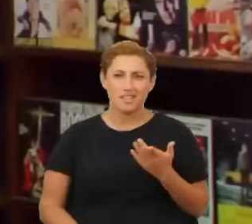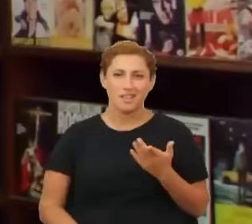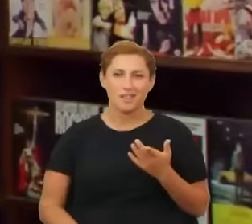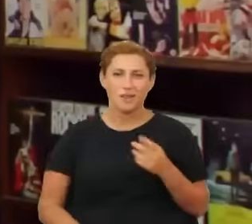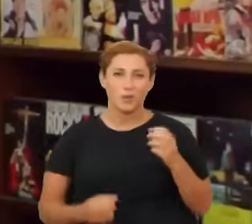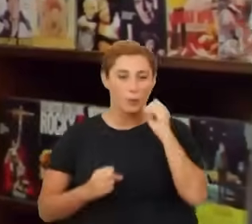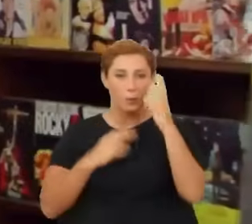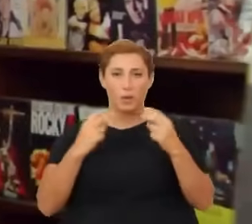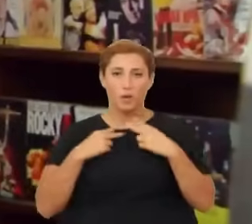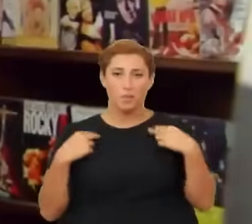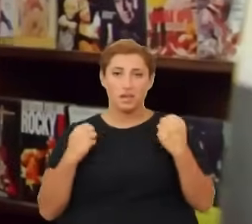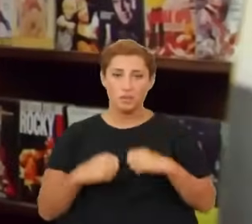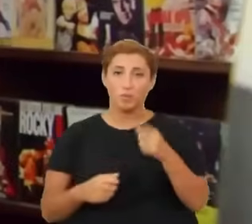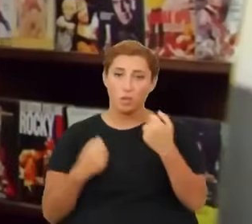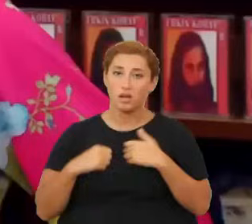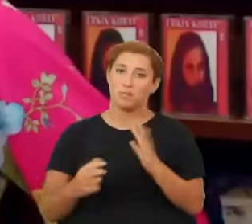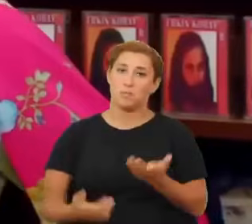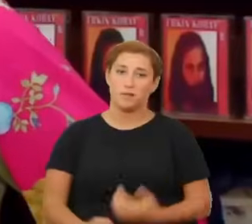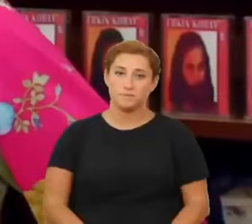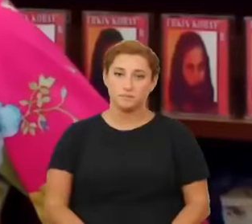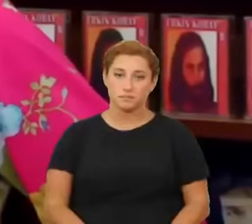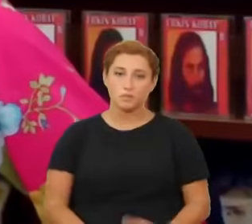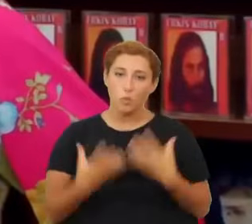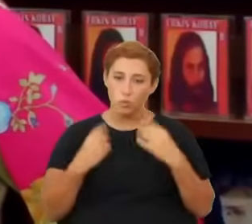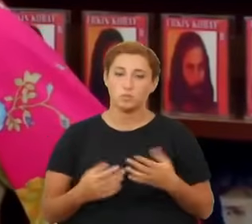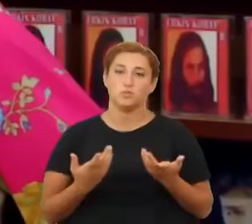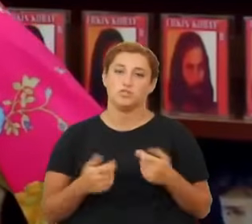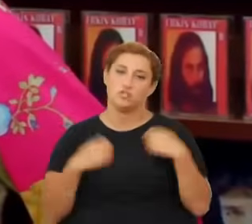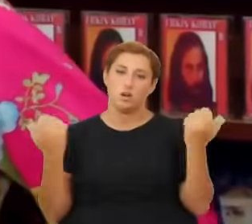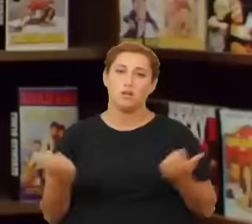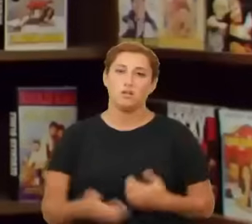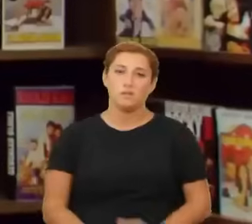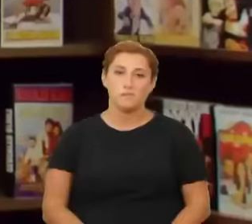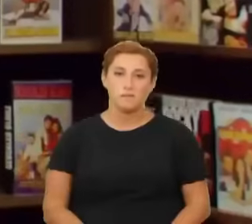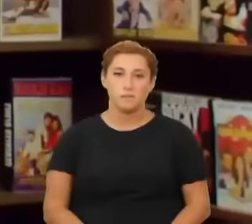cüllü gömlek giymişsin. Giyme öyle gömlek değil, giyme ya. Olur mu? Çıkar o gömleği.